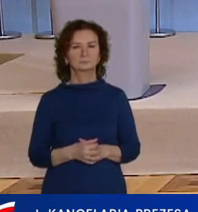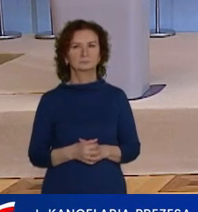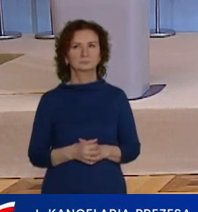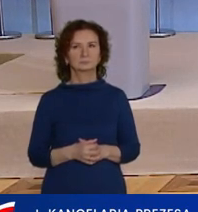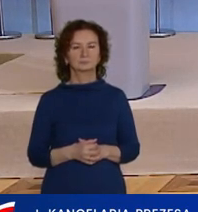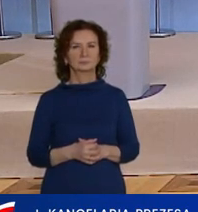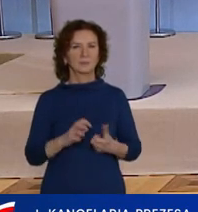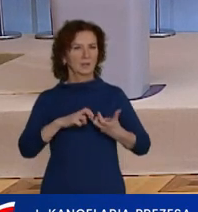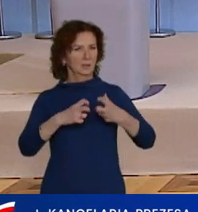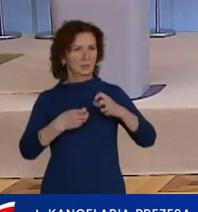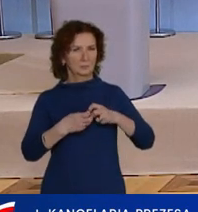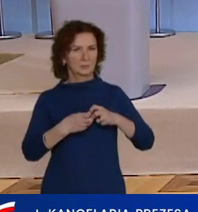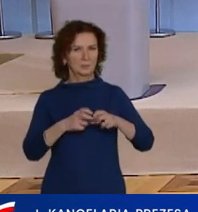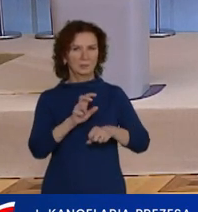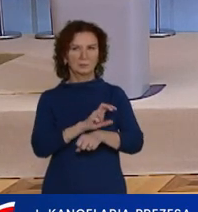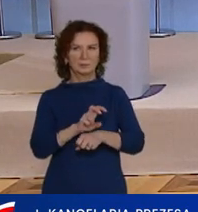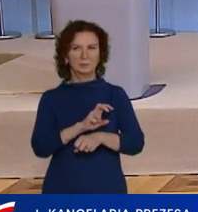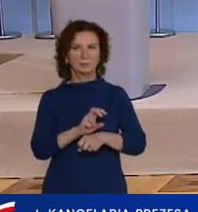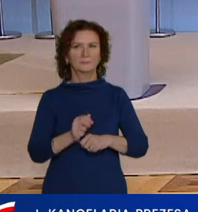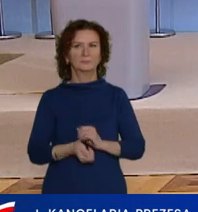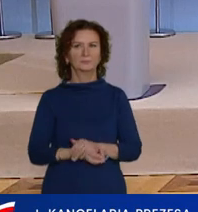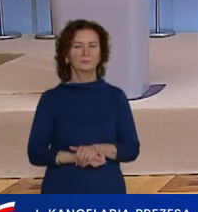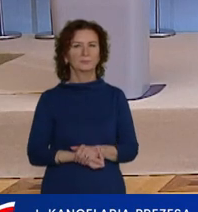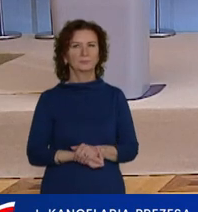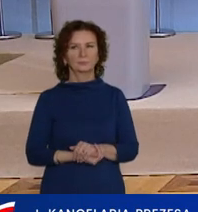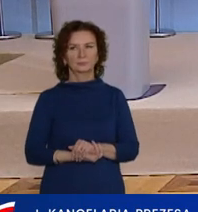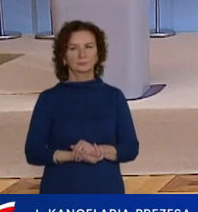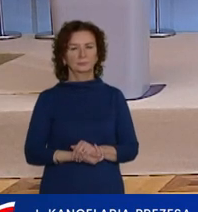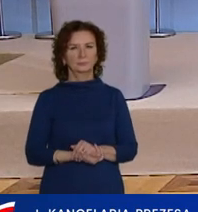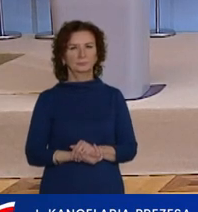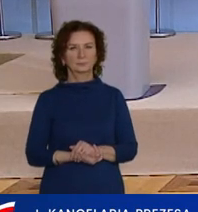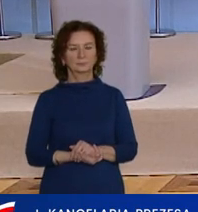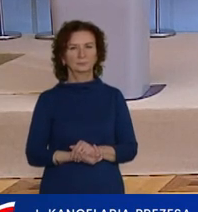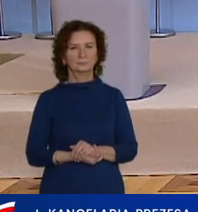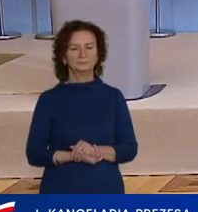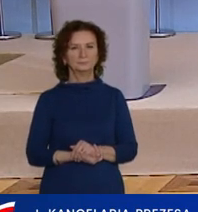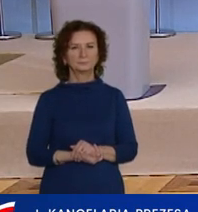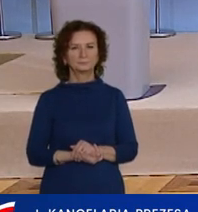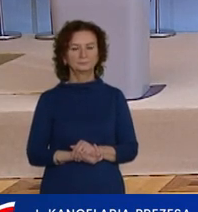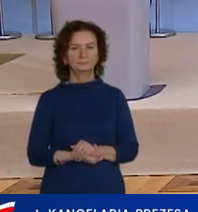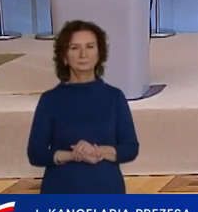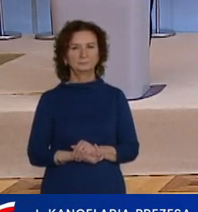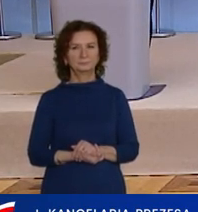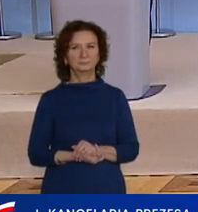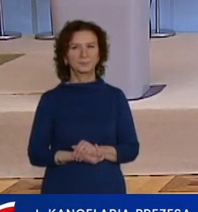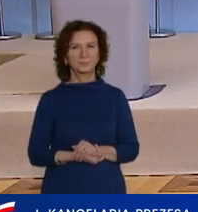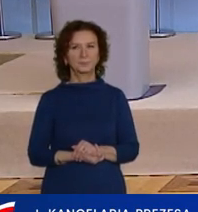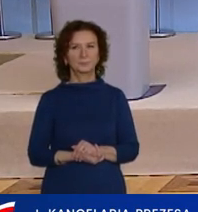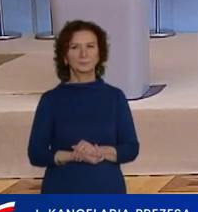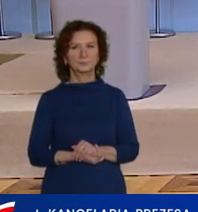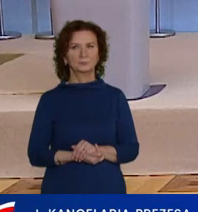Mamy jakiś problem. Panie redaktorze, proszę o włączenie mikrofonu. Jacek Czarnecki, Radio Z. Słyszać? Proszę bardzo.